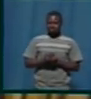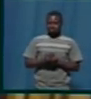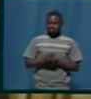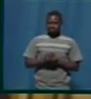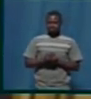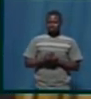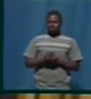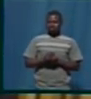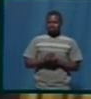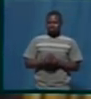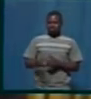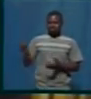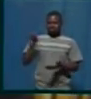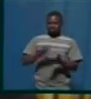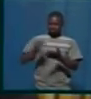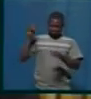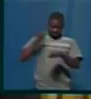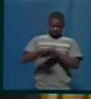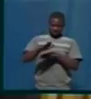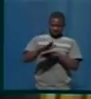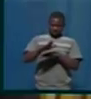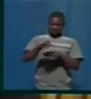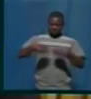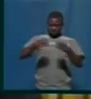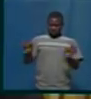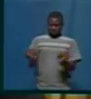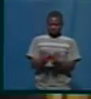On a envoyé une délégation